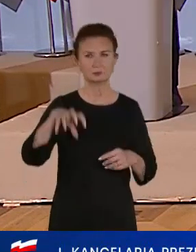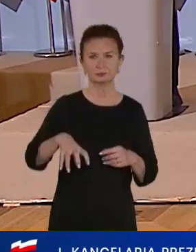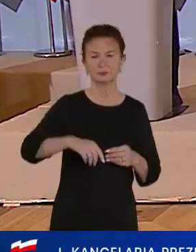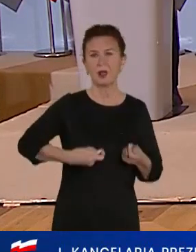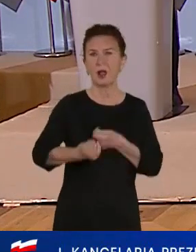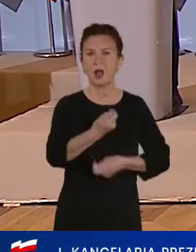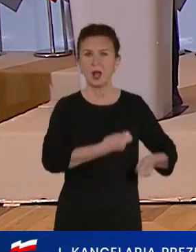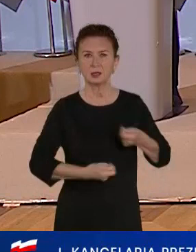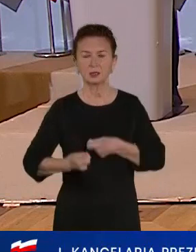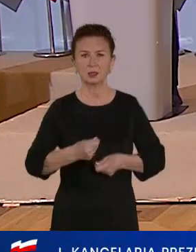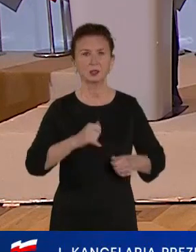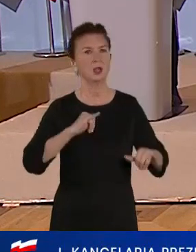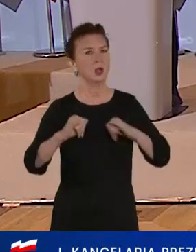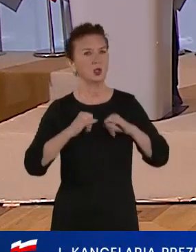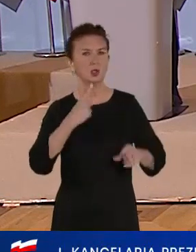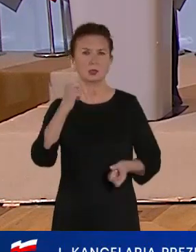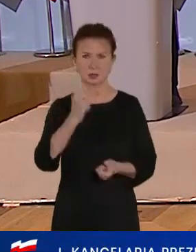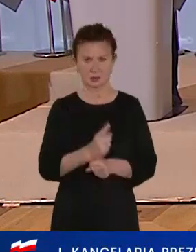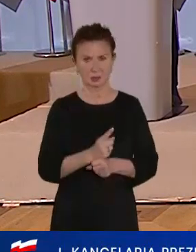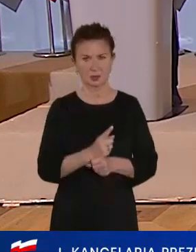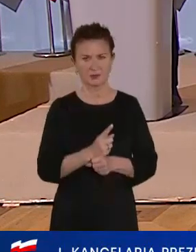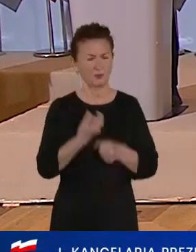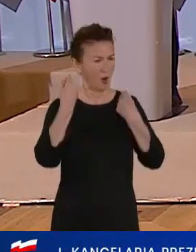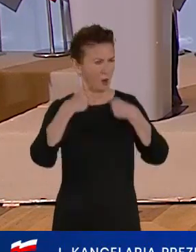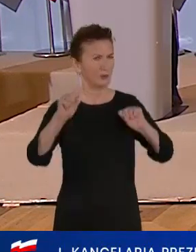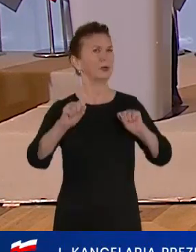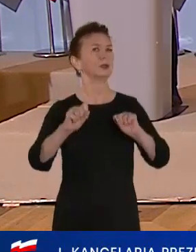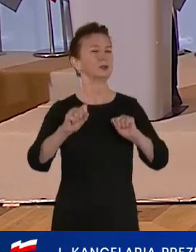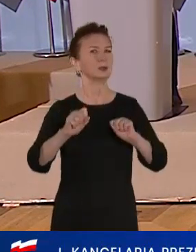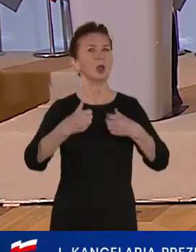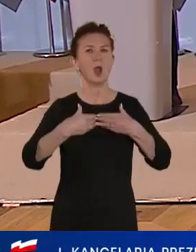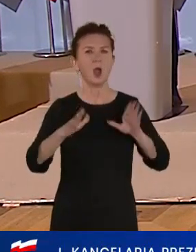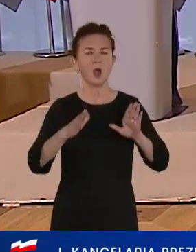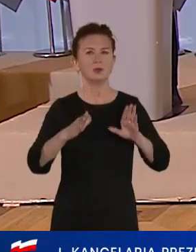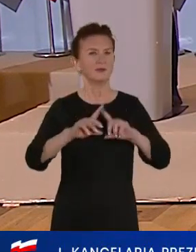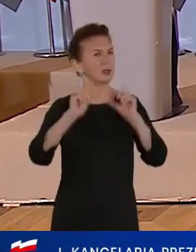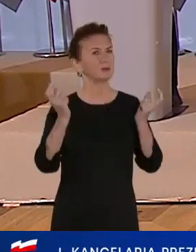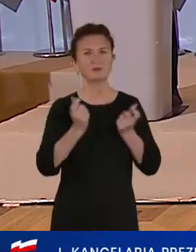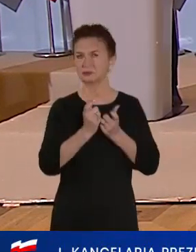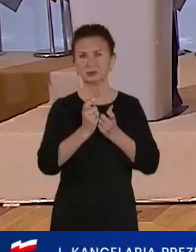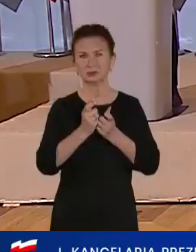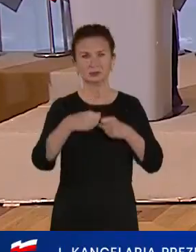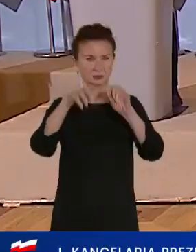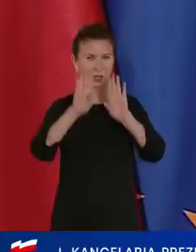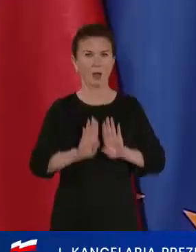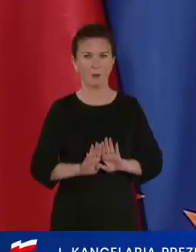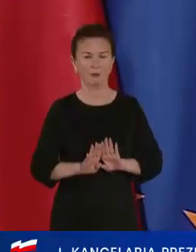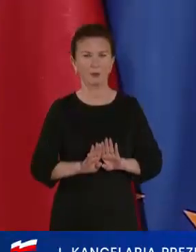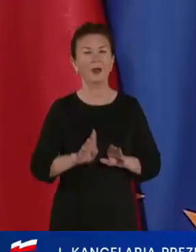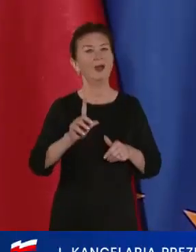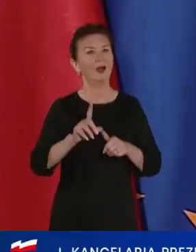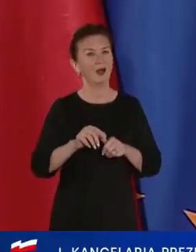się na ruch, jakim jest odważny ruch, jakim jest otwarcie praktycznie całego sektora handlowego. Niestety, jeżeli chodzi